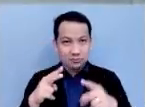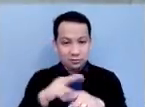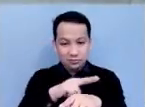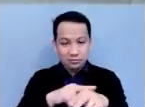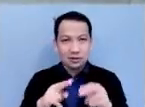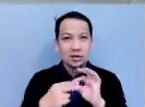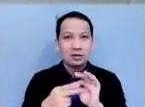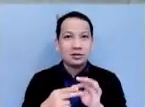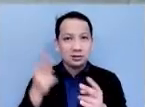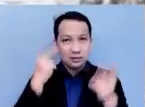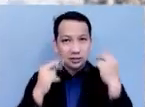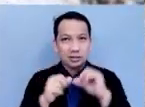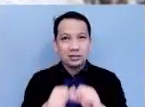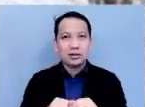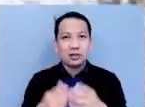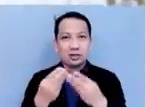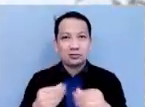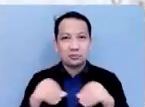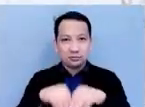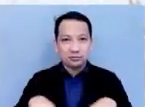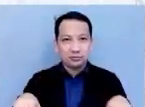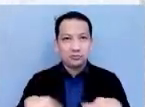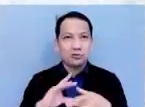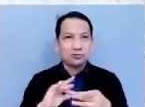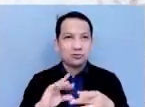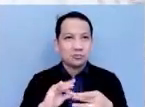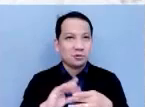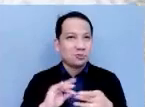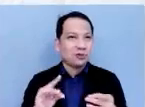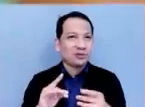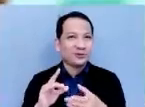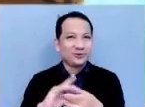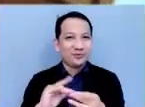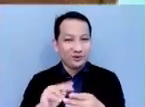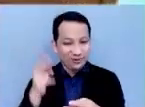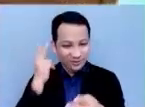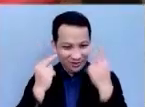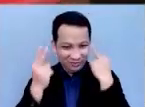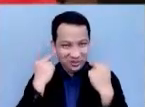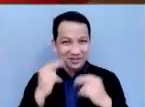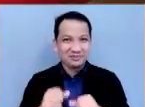syempre, di pwedeng mawala ang mga kwentong barbero.